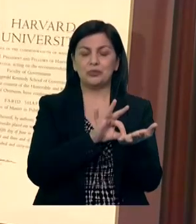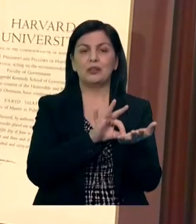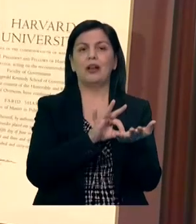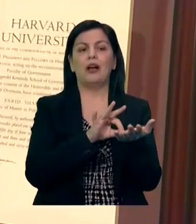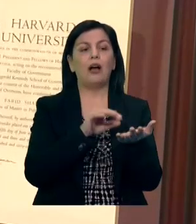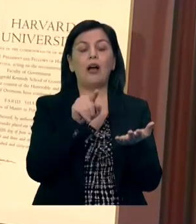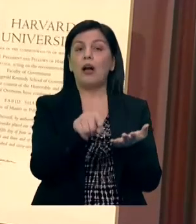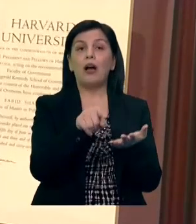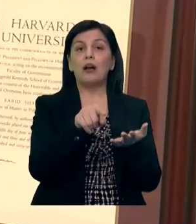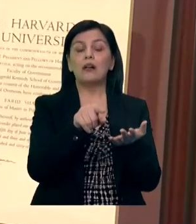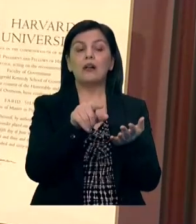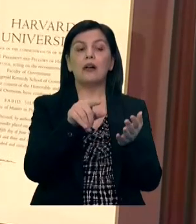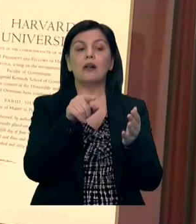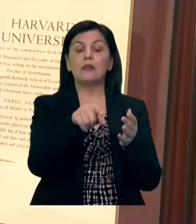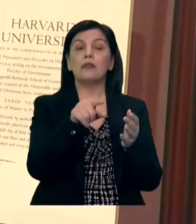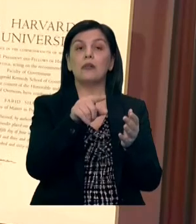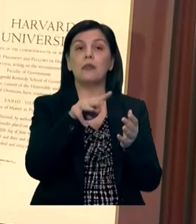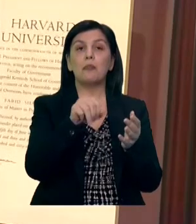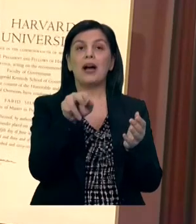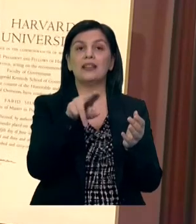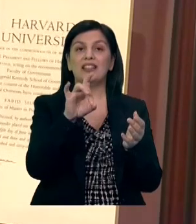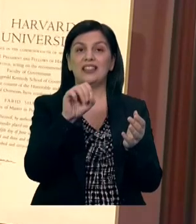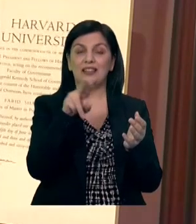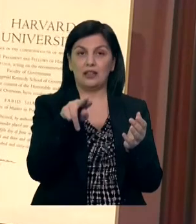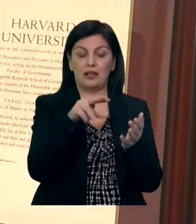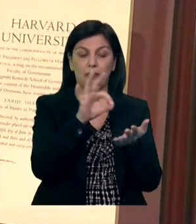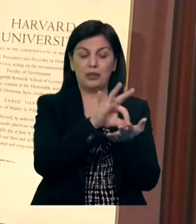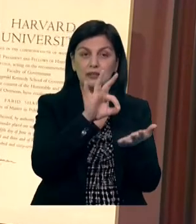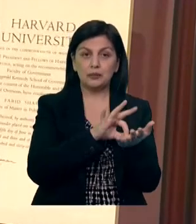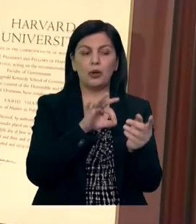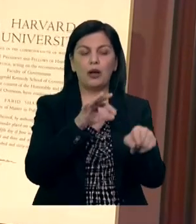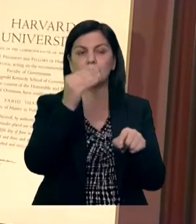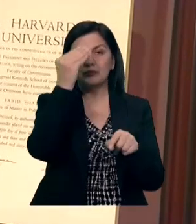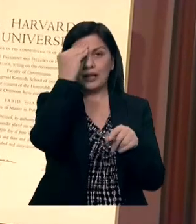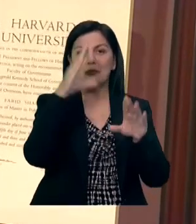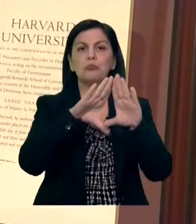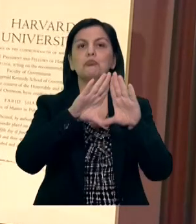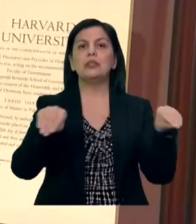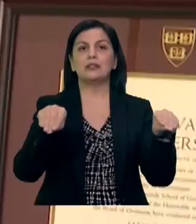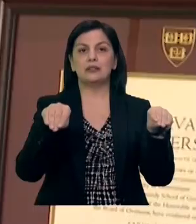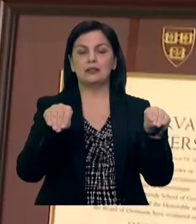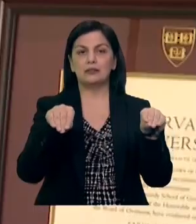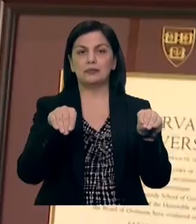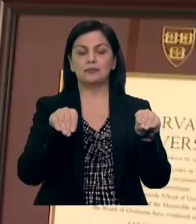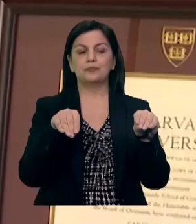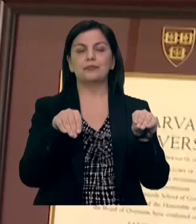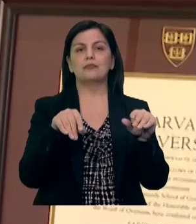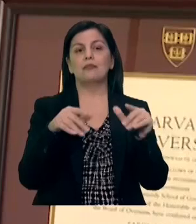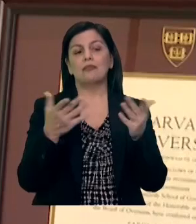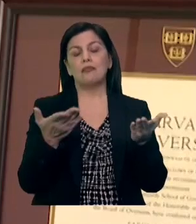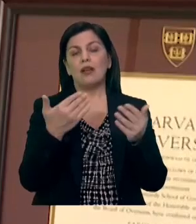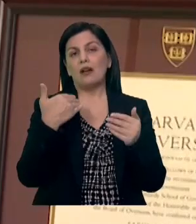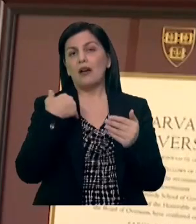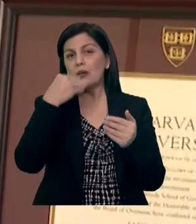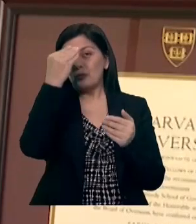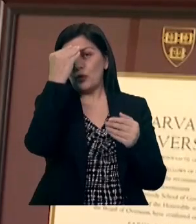sülh prosesi üçün nəzərdə tutulmuşdu və onun 6 maddəsindən 4-ünü Azərbaycan icra eləyib. Bu baxımdan mən hesab eləyirəm